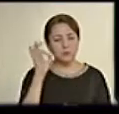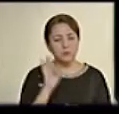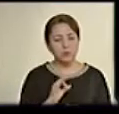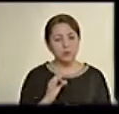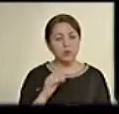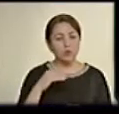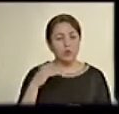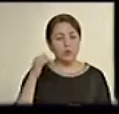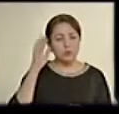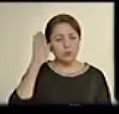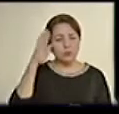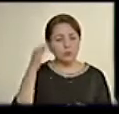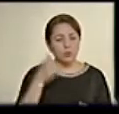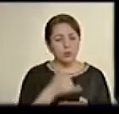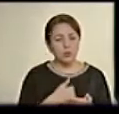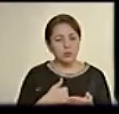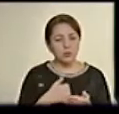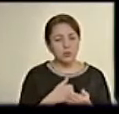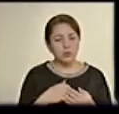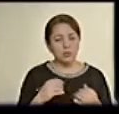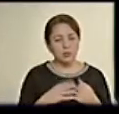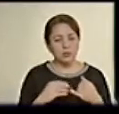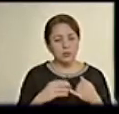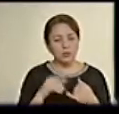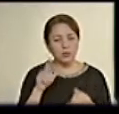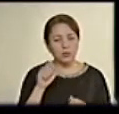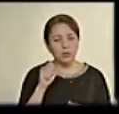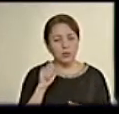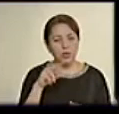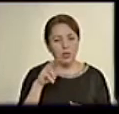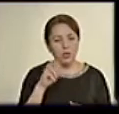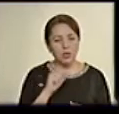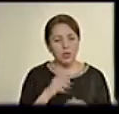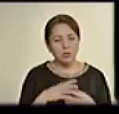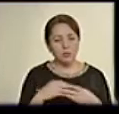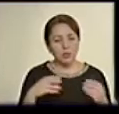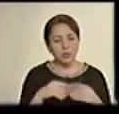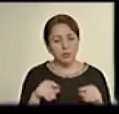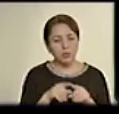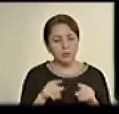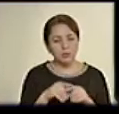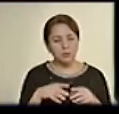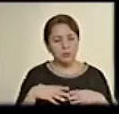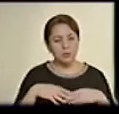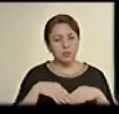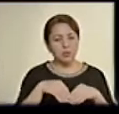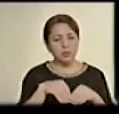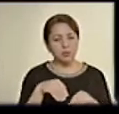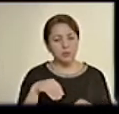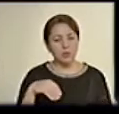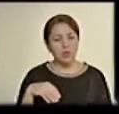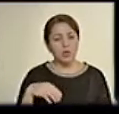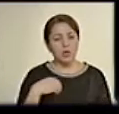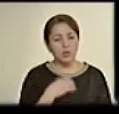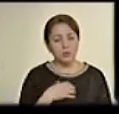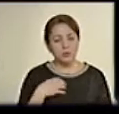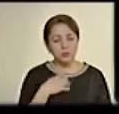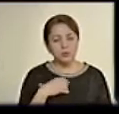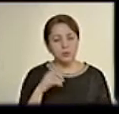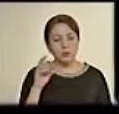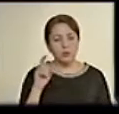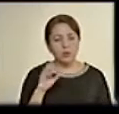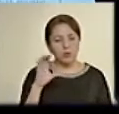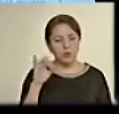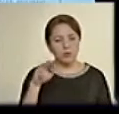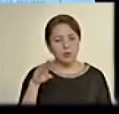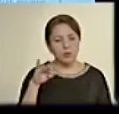yerlariga g'alla hamda paxta kabi ekinlarni ekib asosiy hosilni olishgan ekan Buxoro